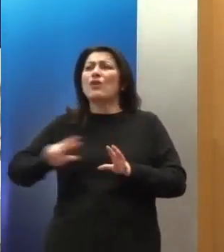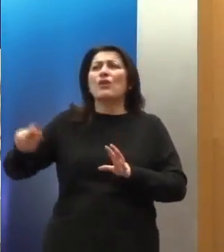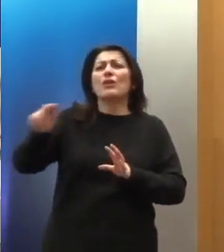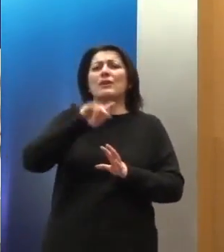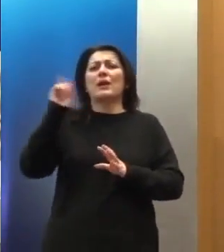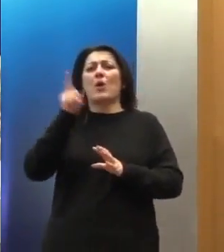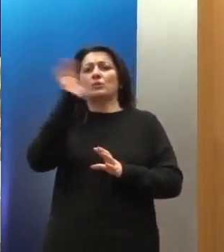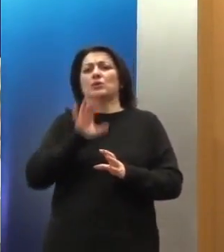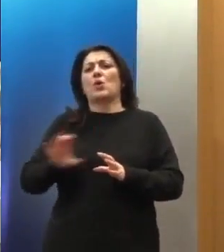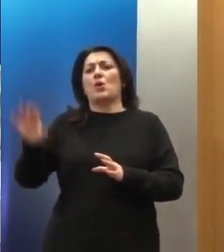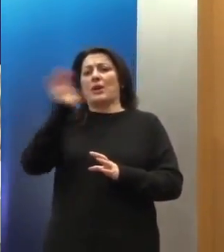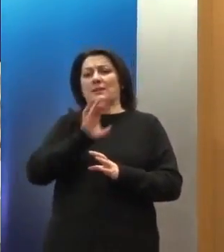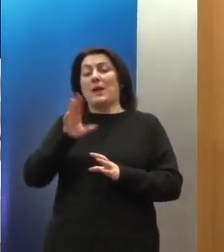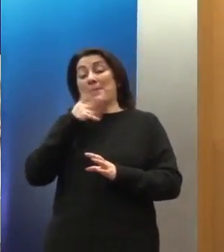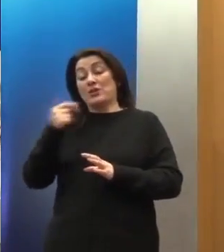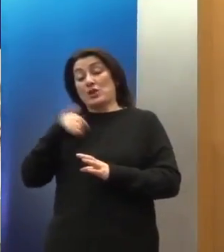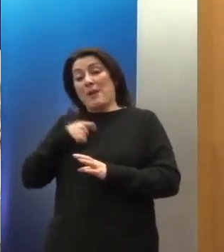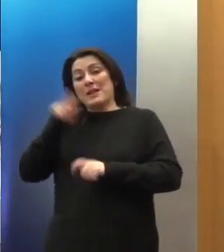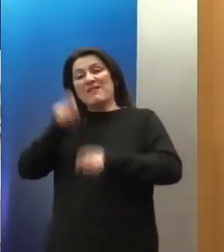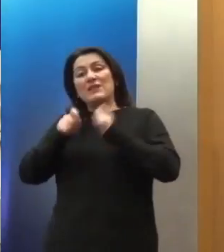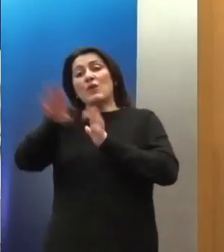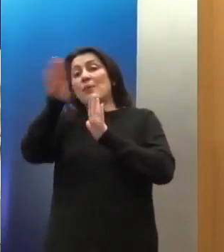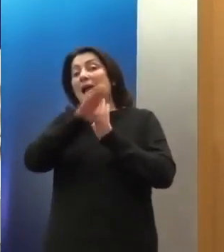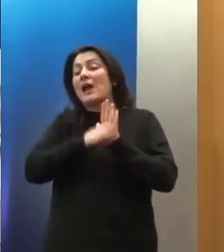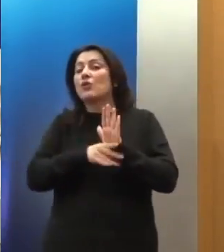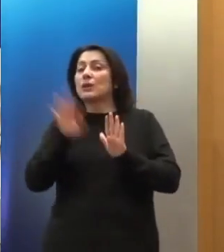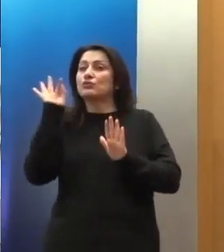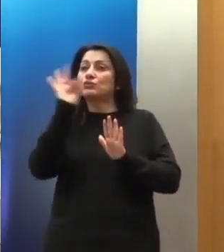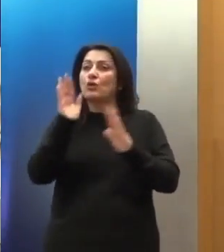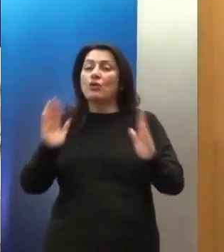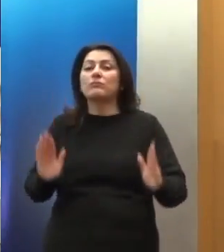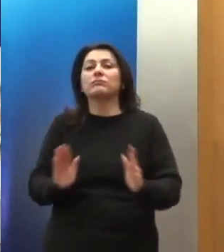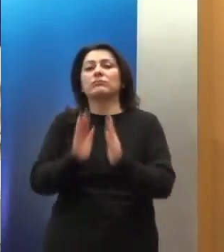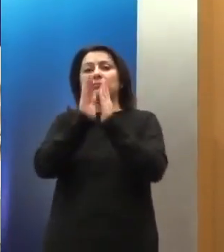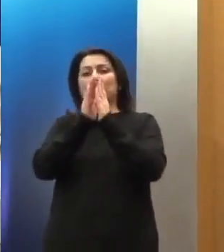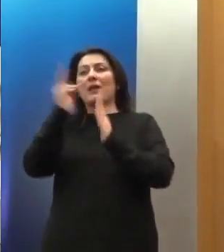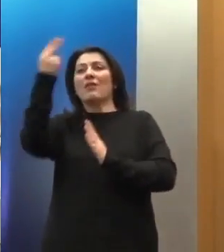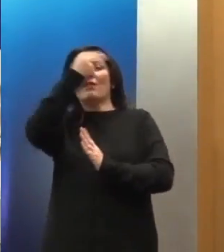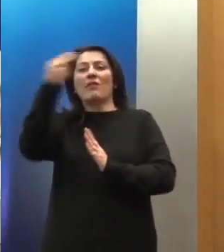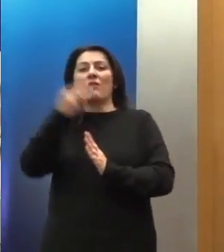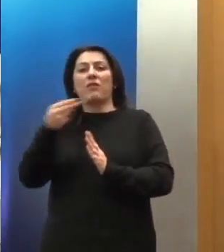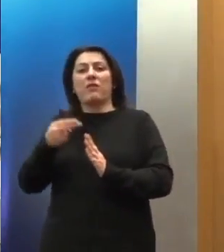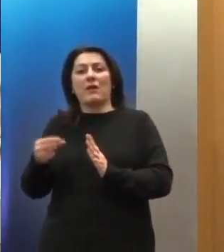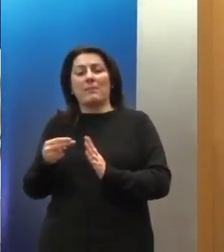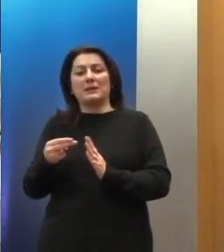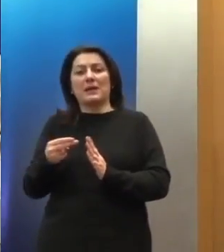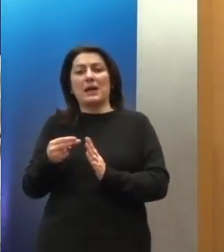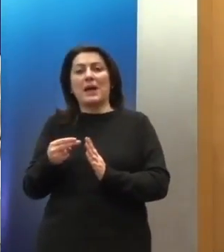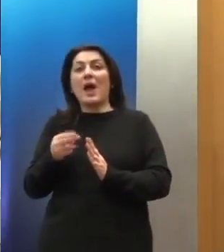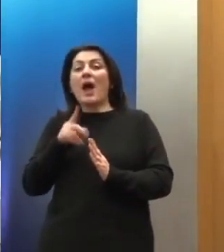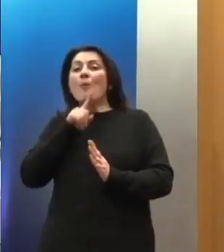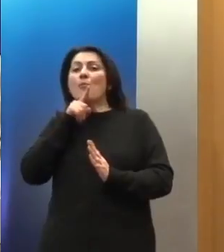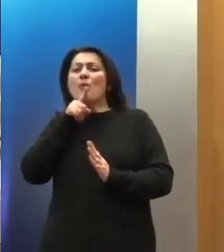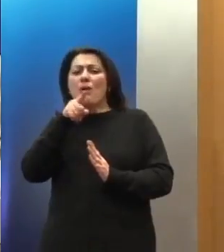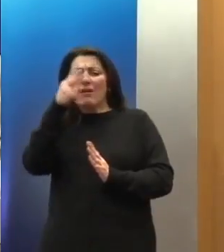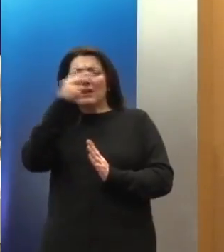λοιπόν, για να μπορέσουμε να αντιμετωπίσουμε μία σειρά από θέματα που θέτει σε